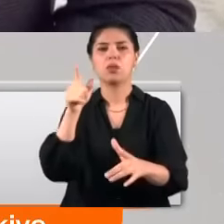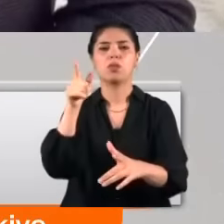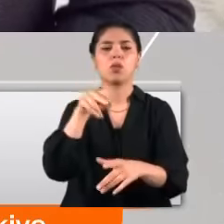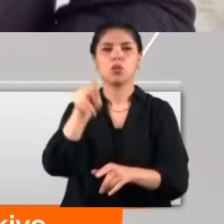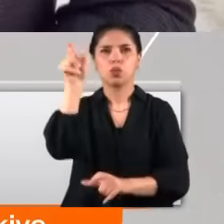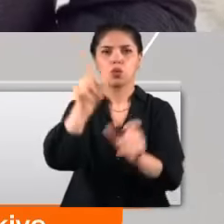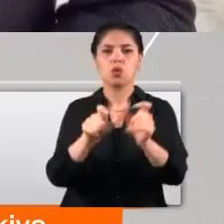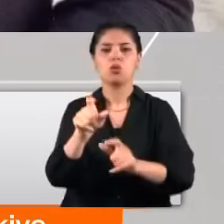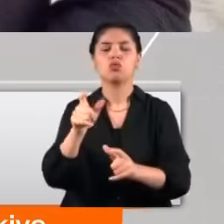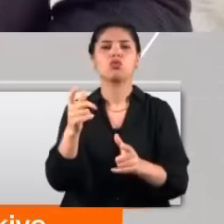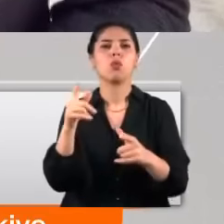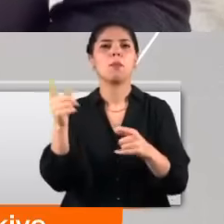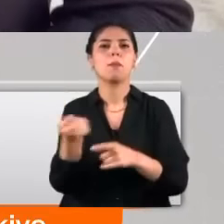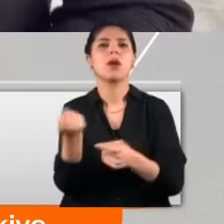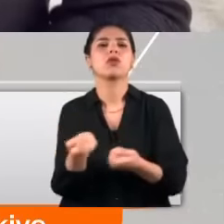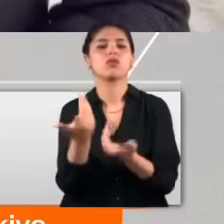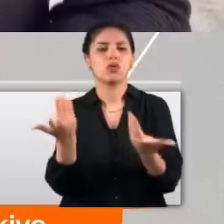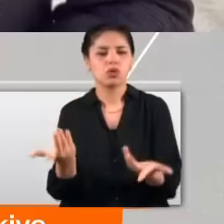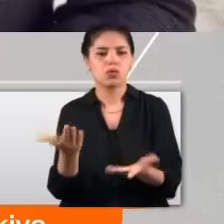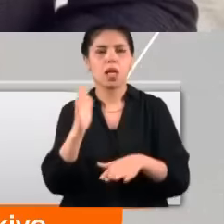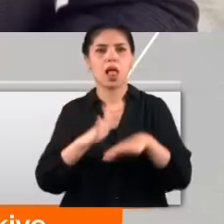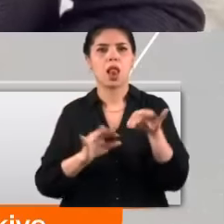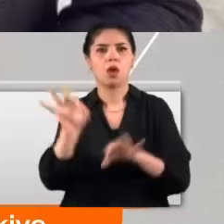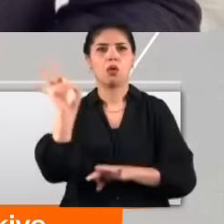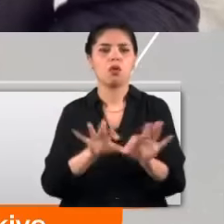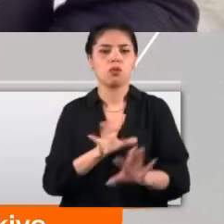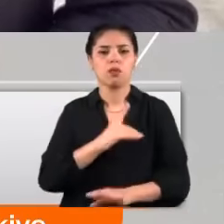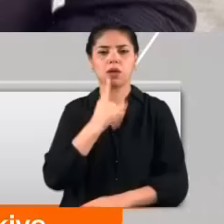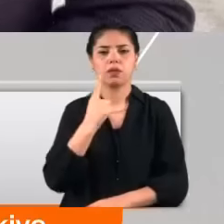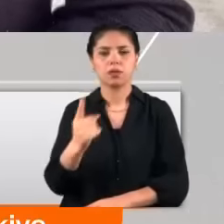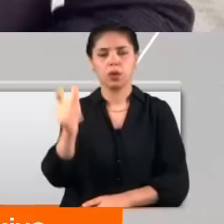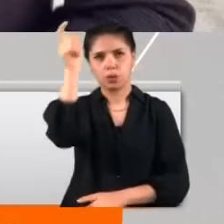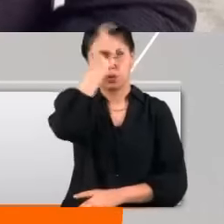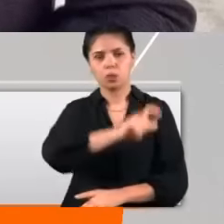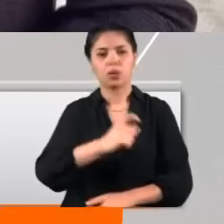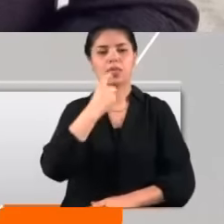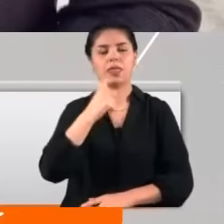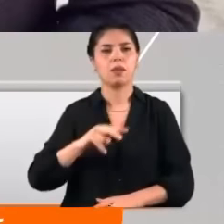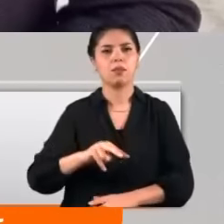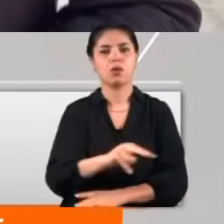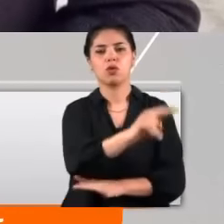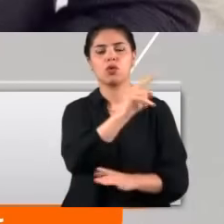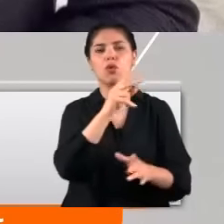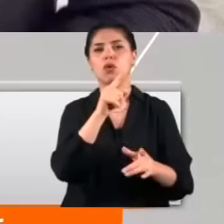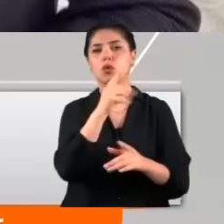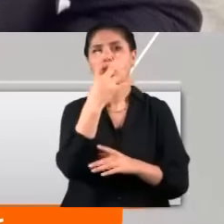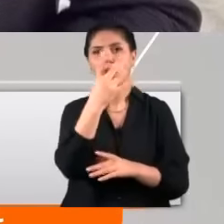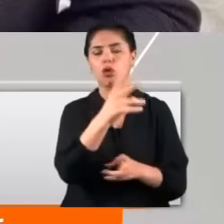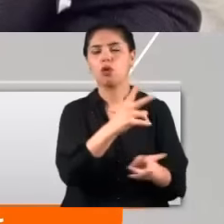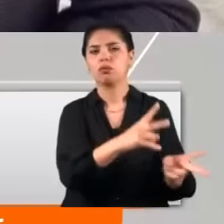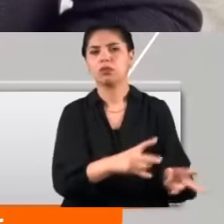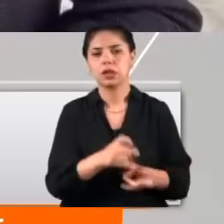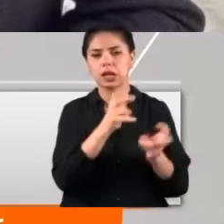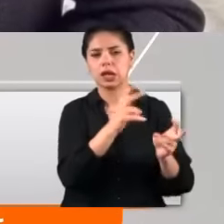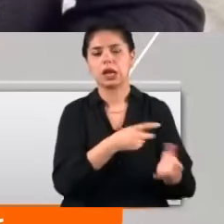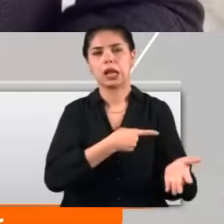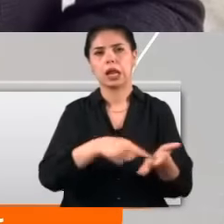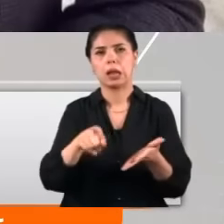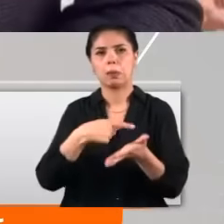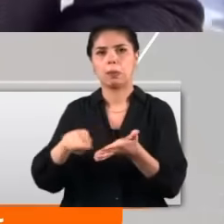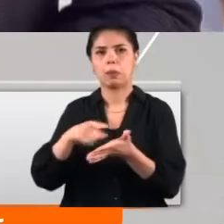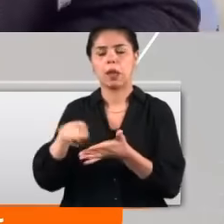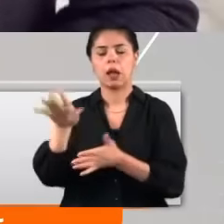tarayıcılarını kullanamadığı, elle kontroller yapıldığı duyuruldu. Ülkenin en büyük demiryolu şirketi 4 tren hattından olası iptaller